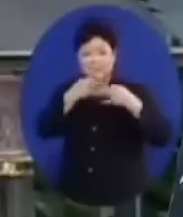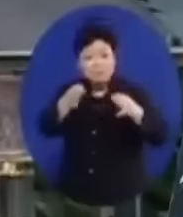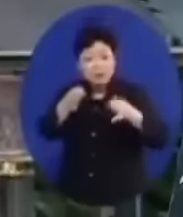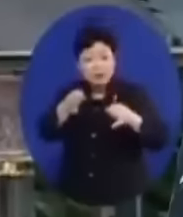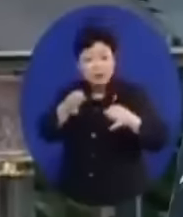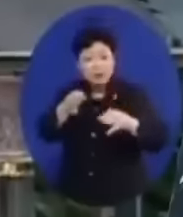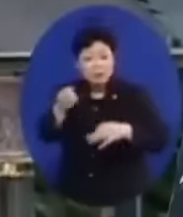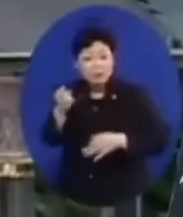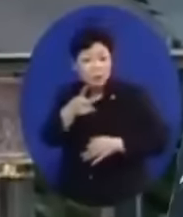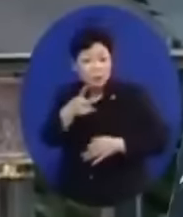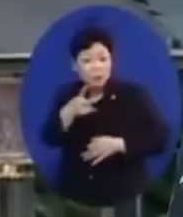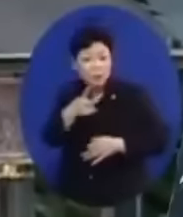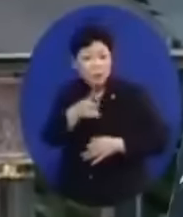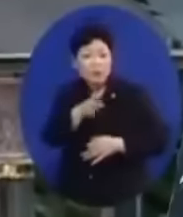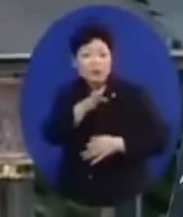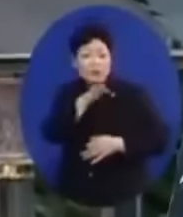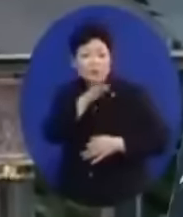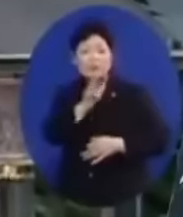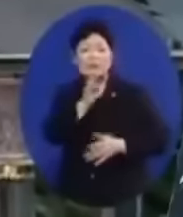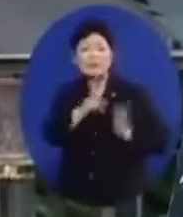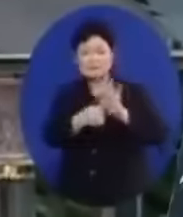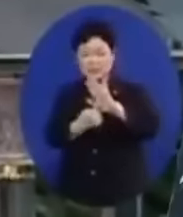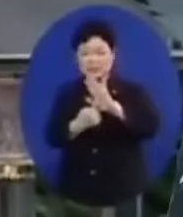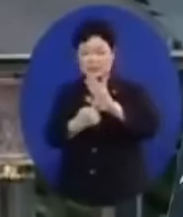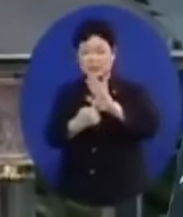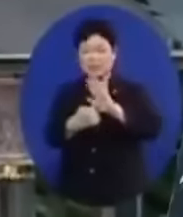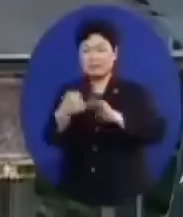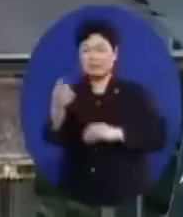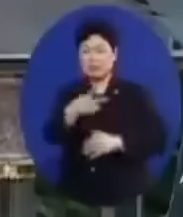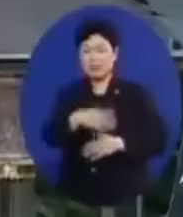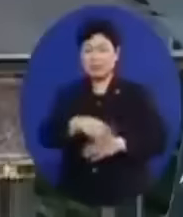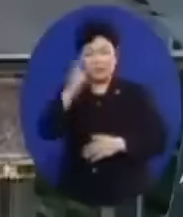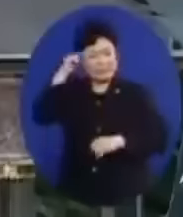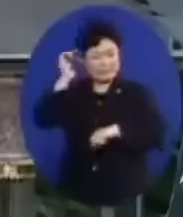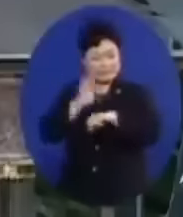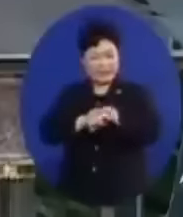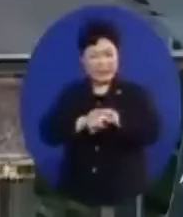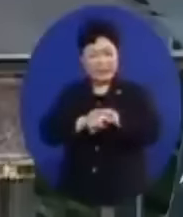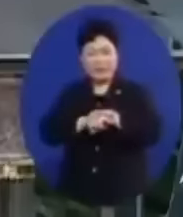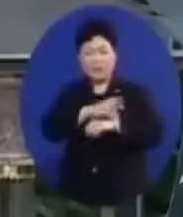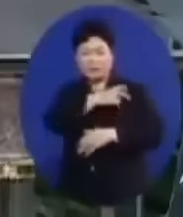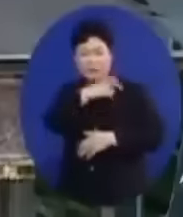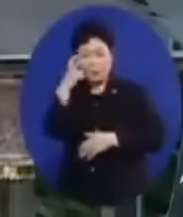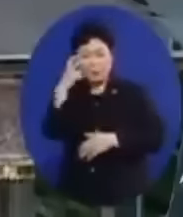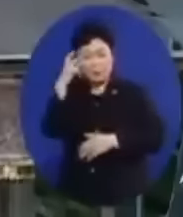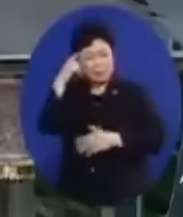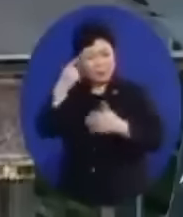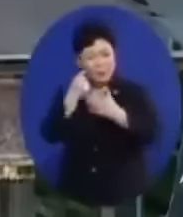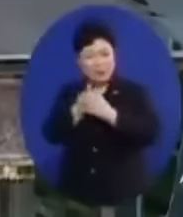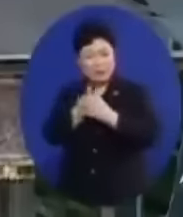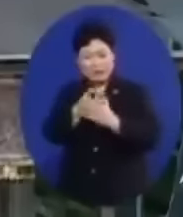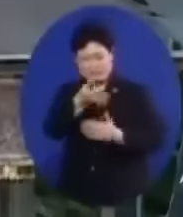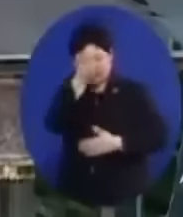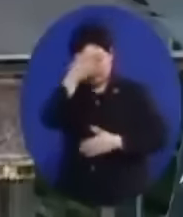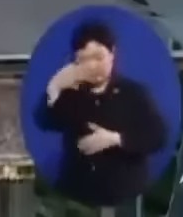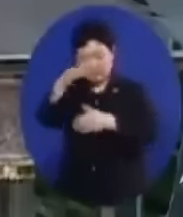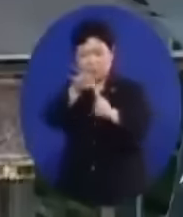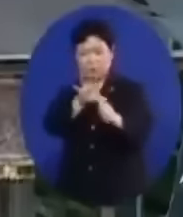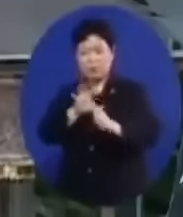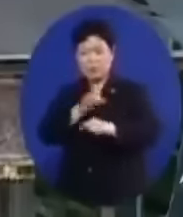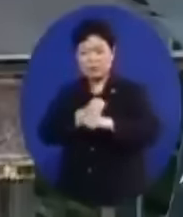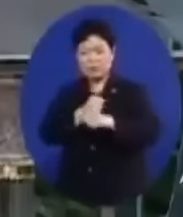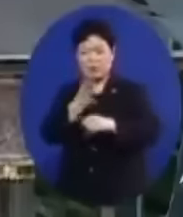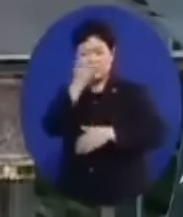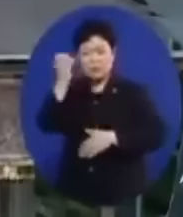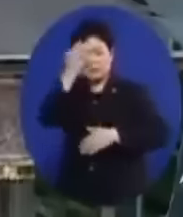음성으로든지 환상으로든 계시든지 지혜와 총명과 모략과 재능과 지식이든지 이를 통해서